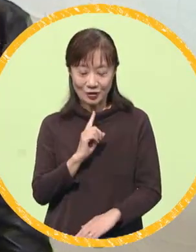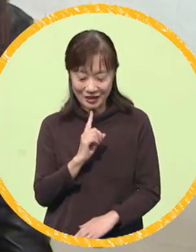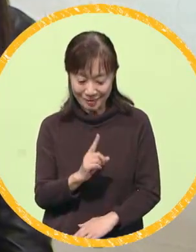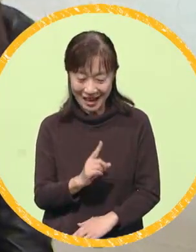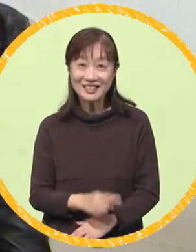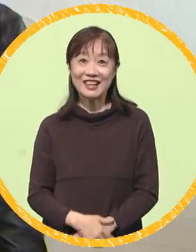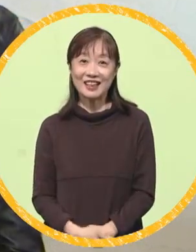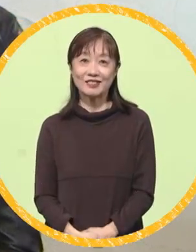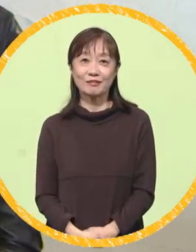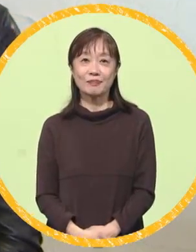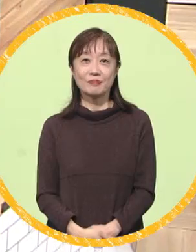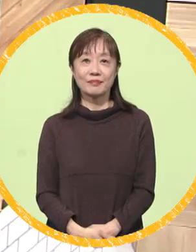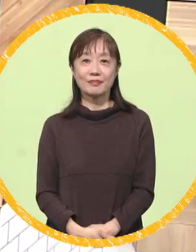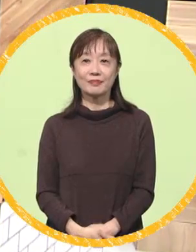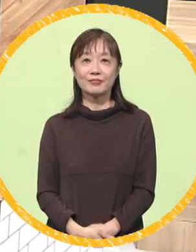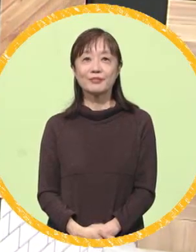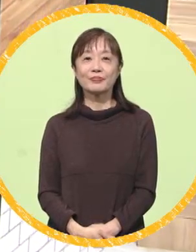ます。